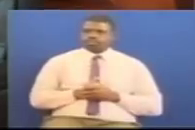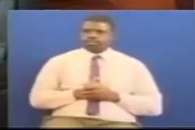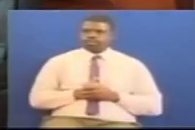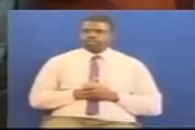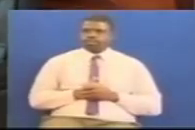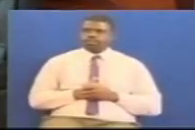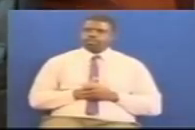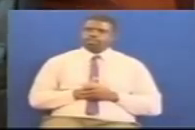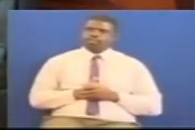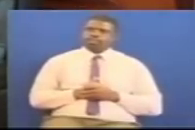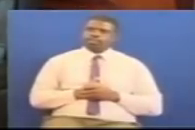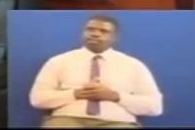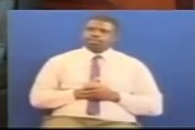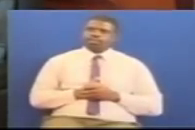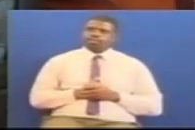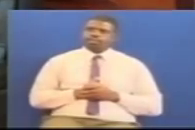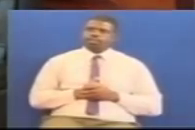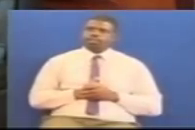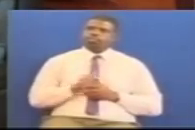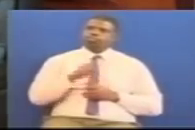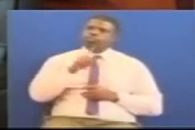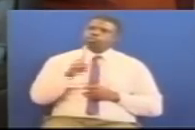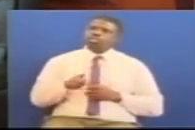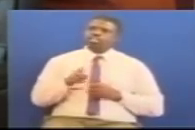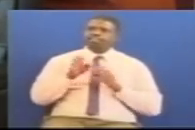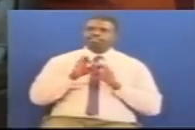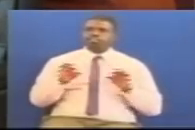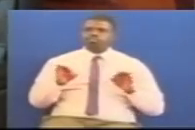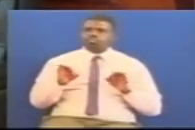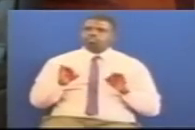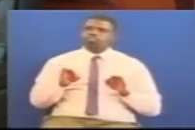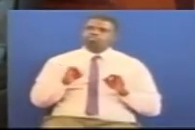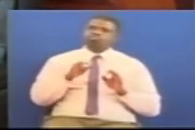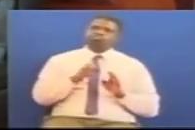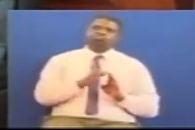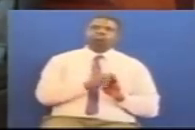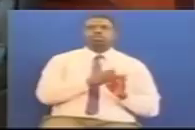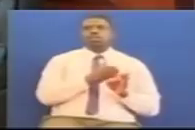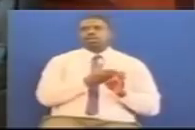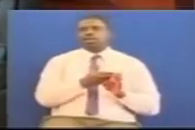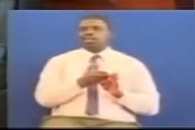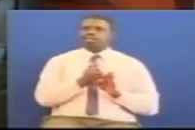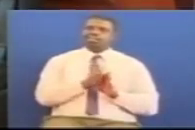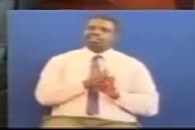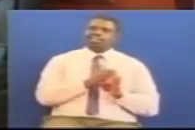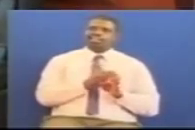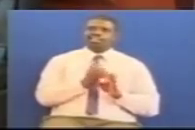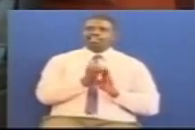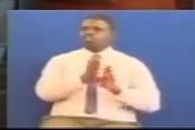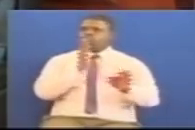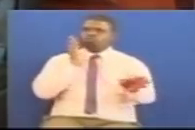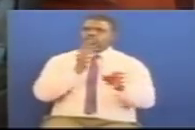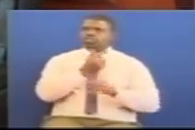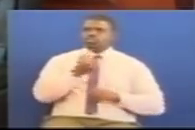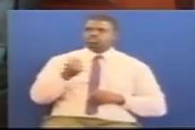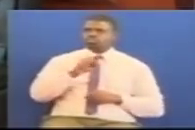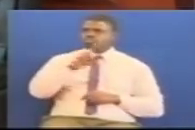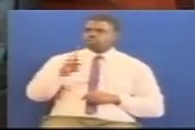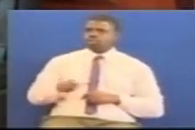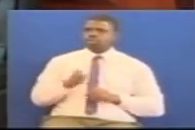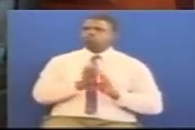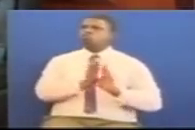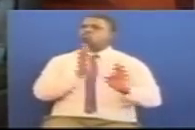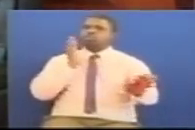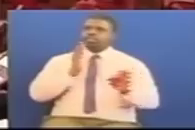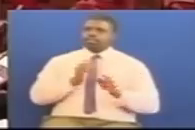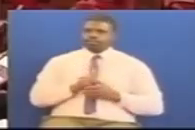Hiyo unauliza vizuri tu, lakini hebu kudekezwa, hebu ondoa kidogo pale. Linyoshe tu. Linyoshe